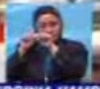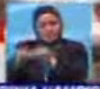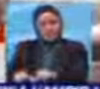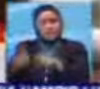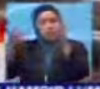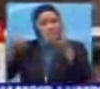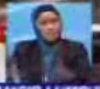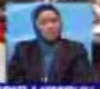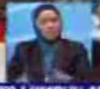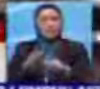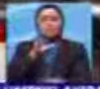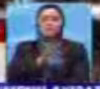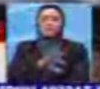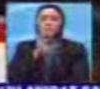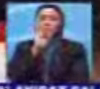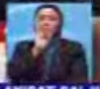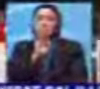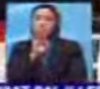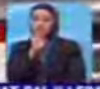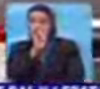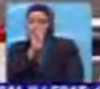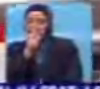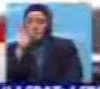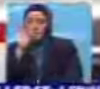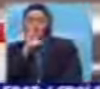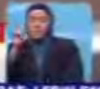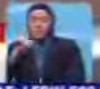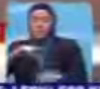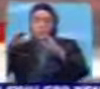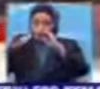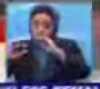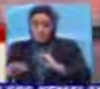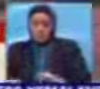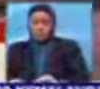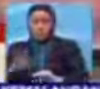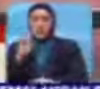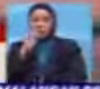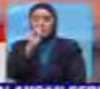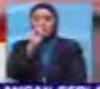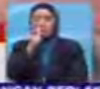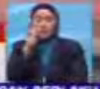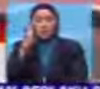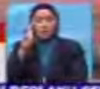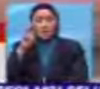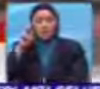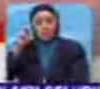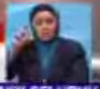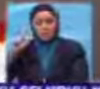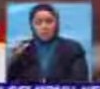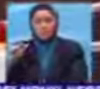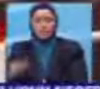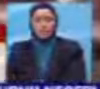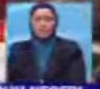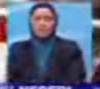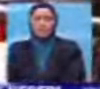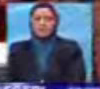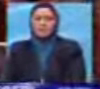kg selama setahun sebelum menurunkan berat badan ke paras yang lebih rendah iaitu 76,5